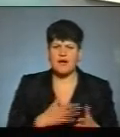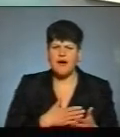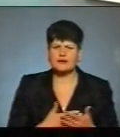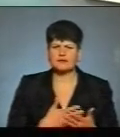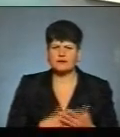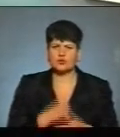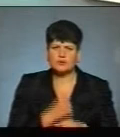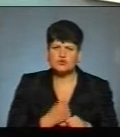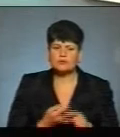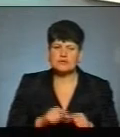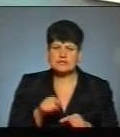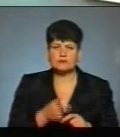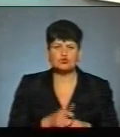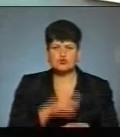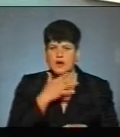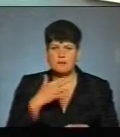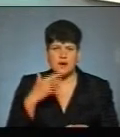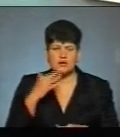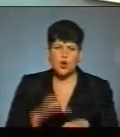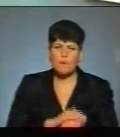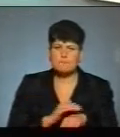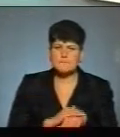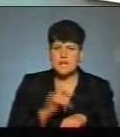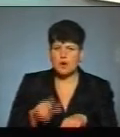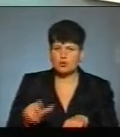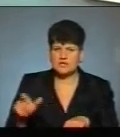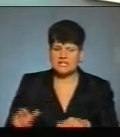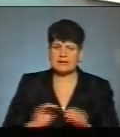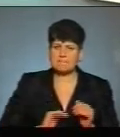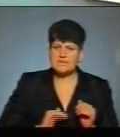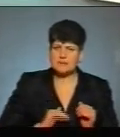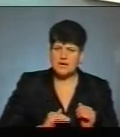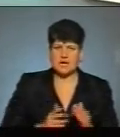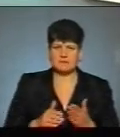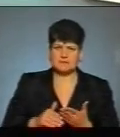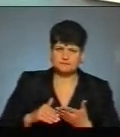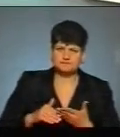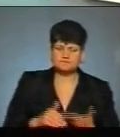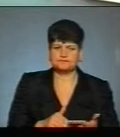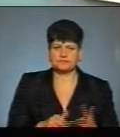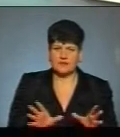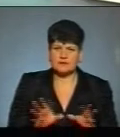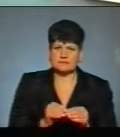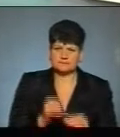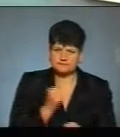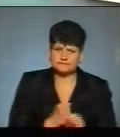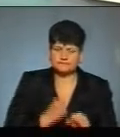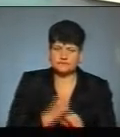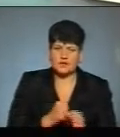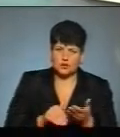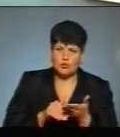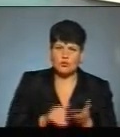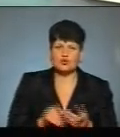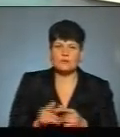працюємо. Дуже багато благодійників, підприємців долучаються до спільної роботи, до допомоги,